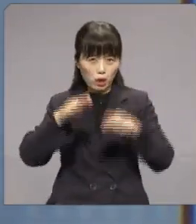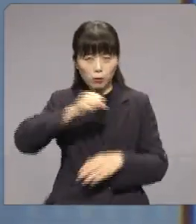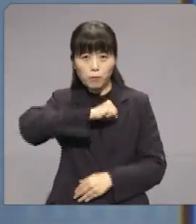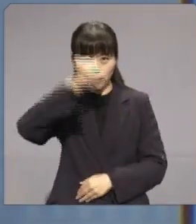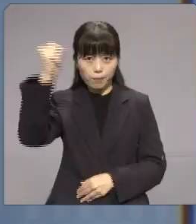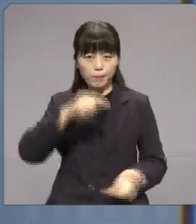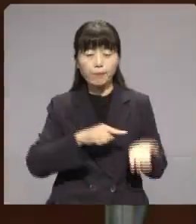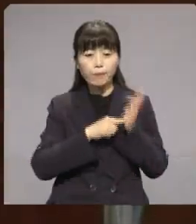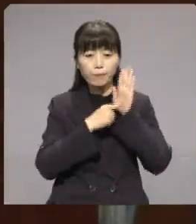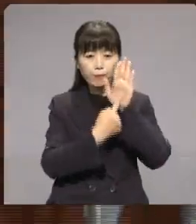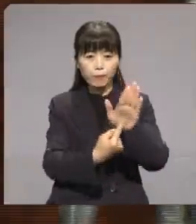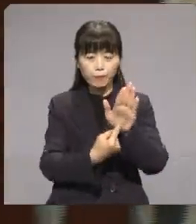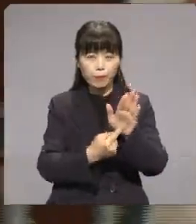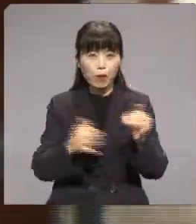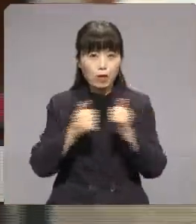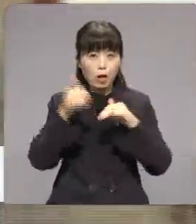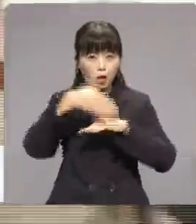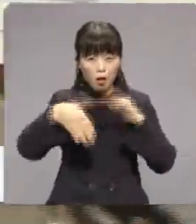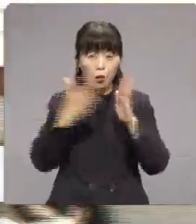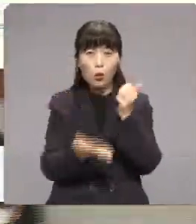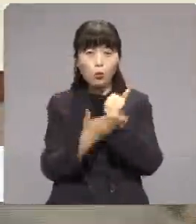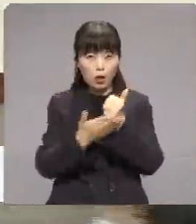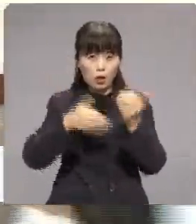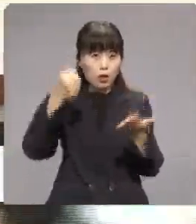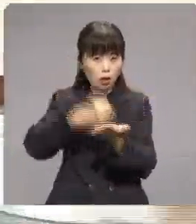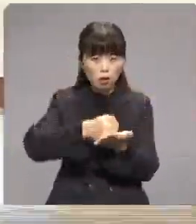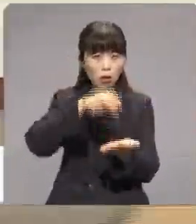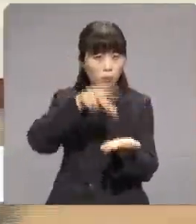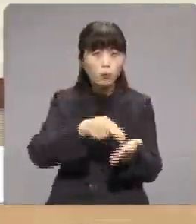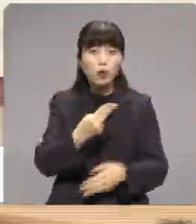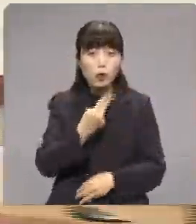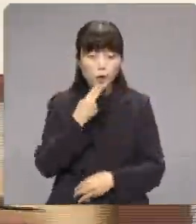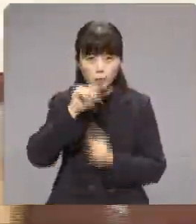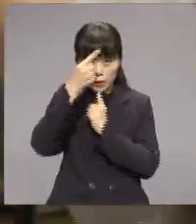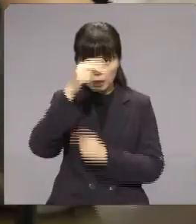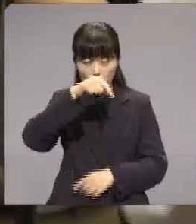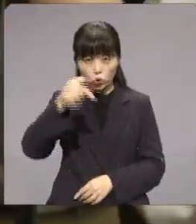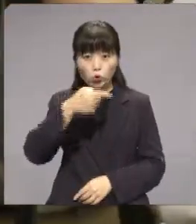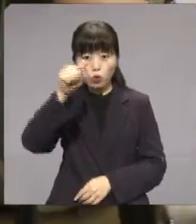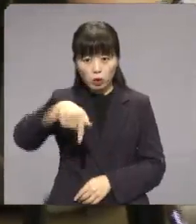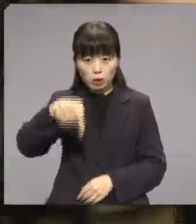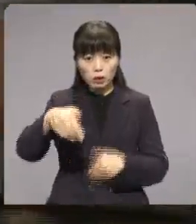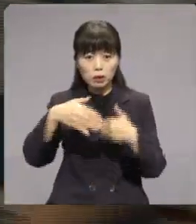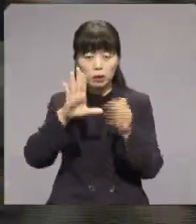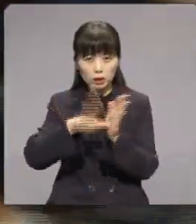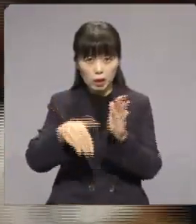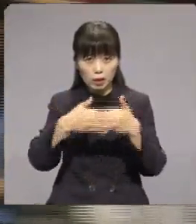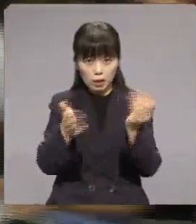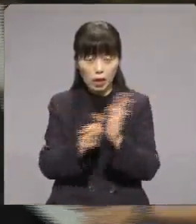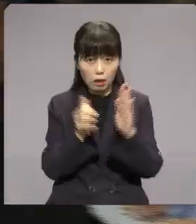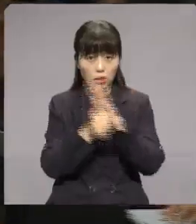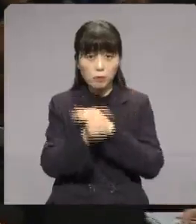당선됐다고 밝혔습니다. 전략 공천 결정이 문제 없었다고 한 이준석 당시 대표의